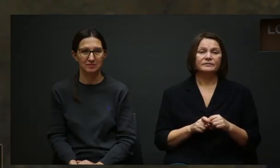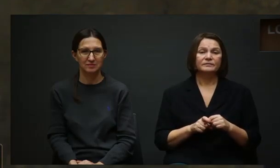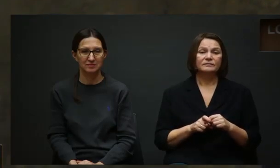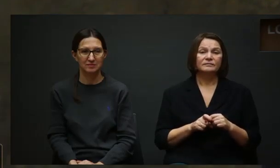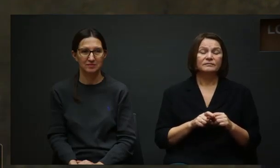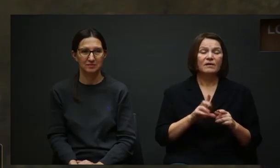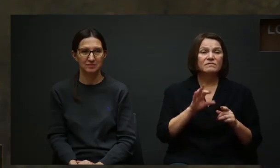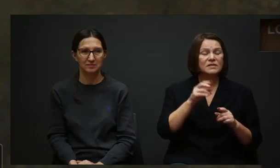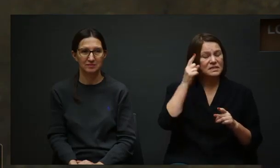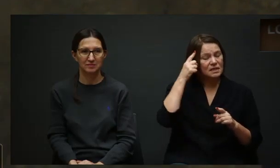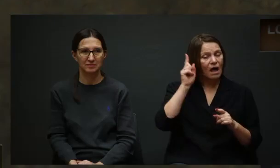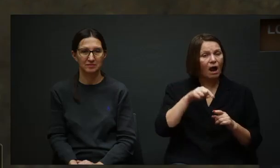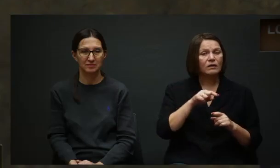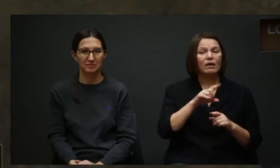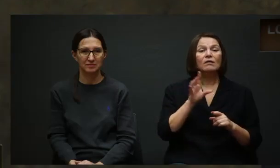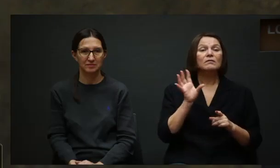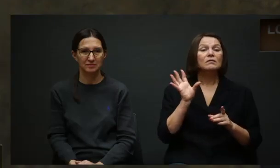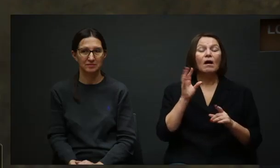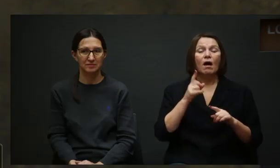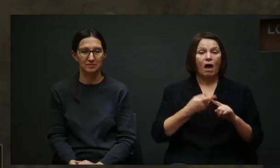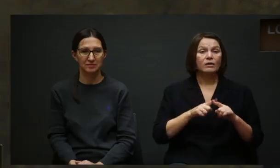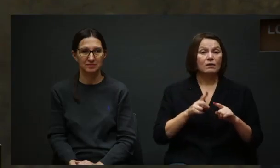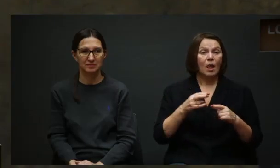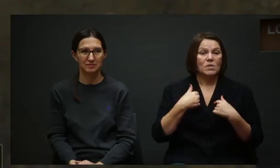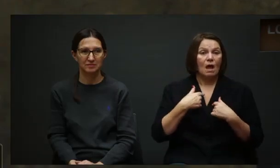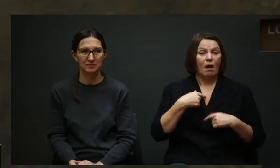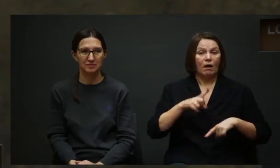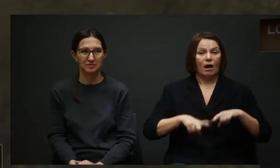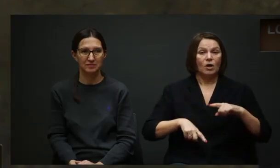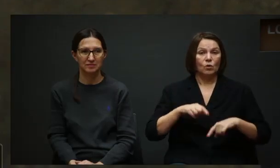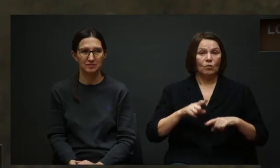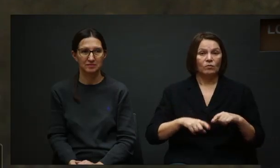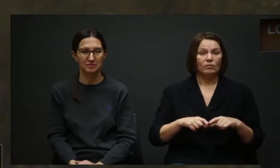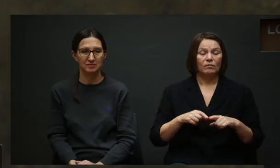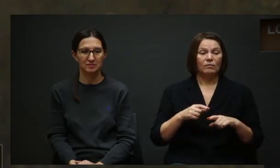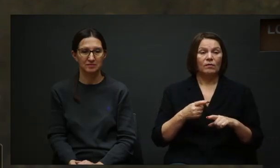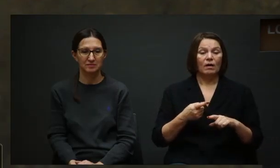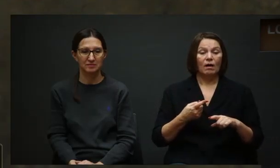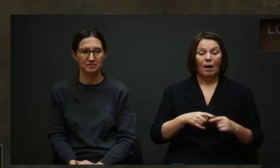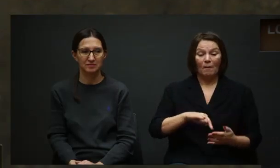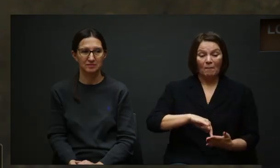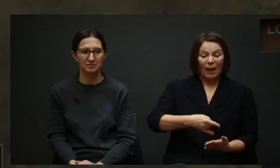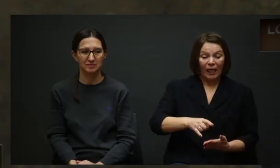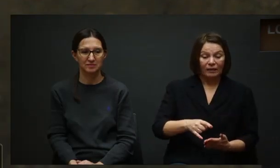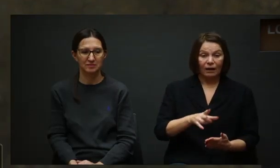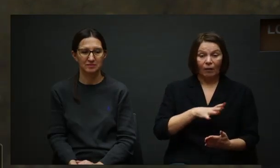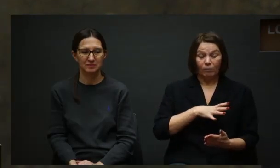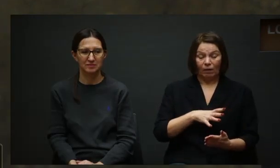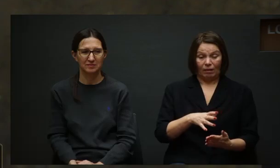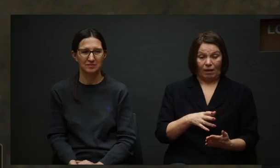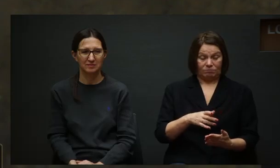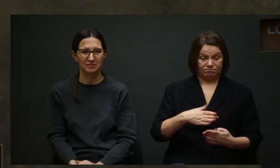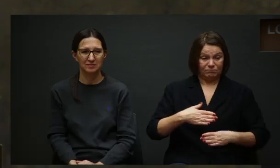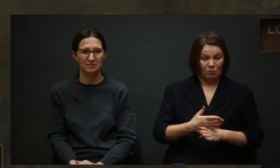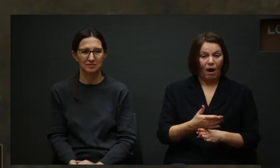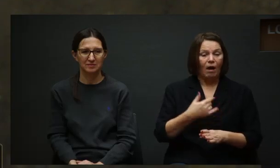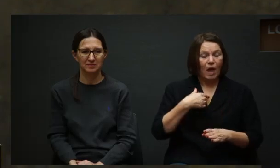элементы здания, они для меня родные. Вот эта плитка на полу, я ее помню с раннего детства.